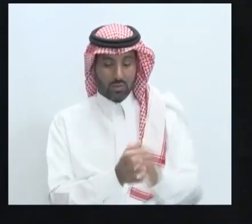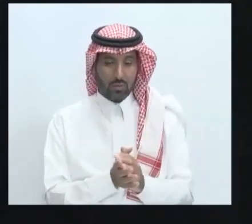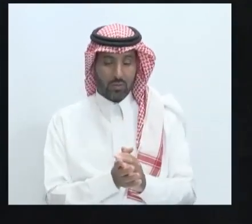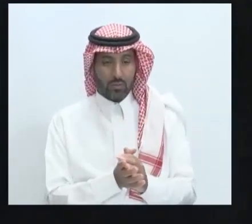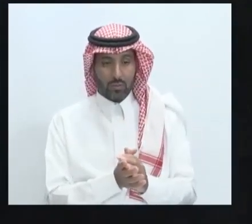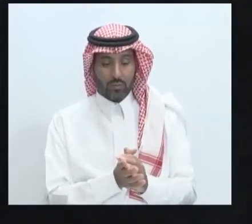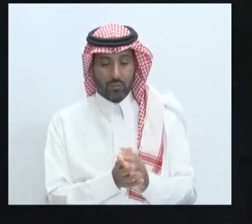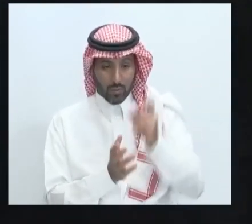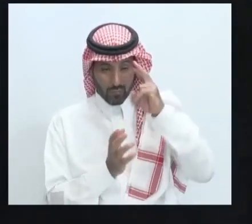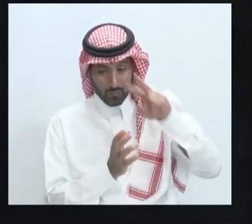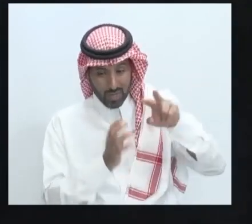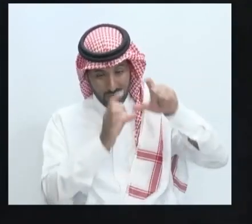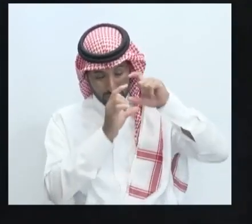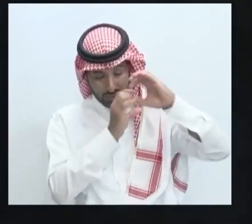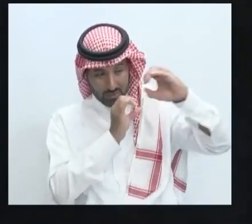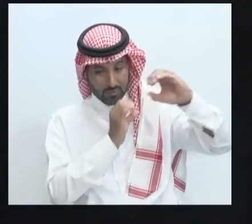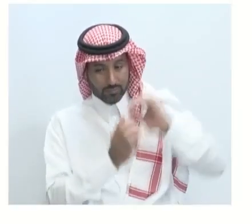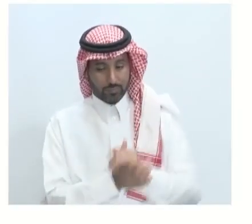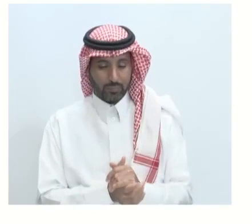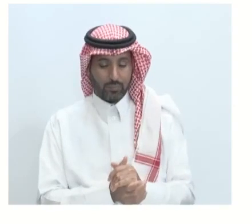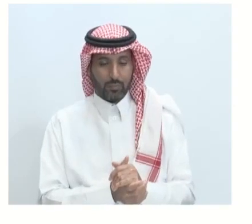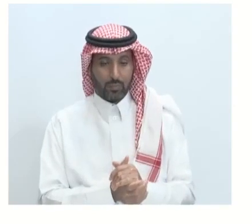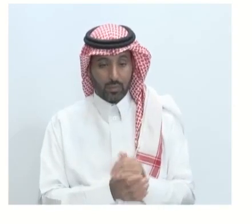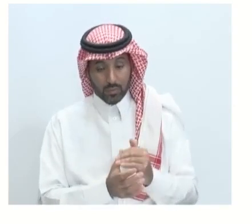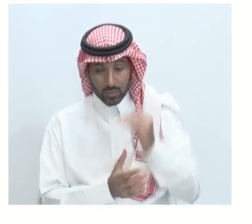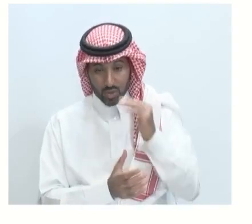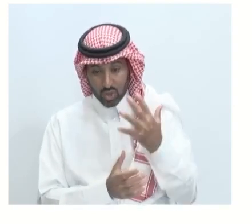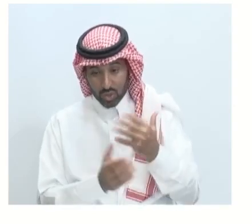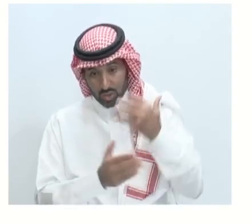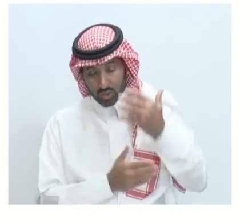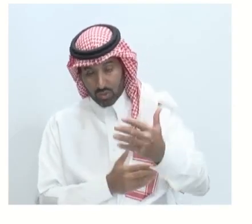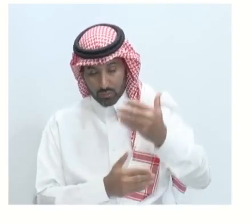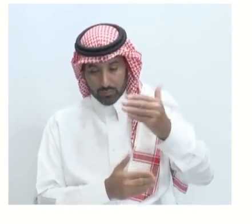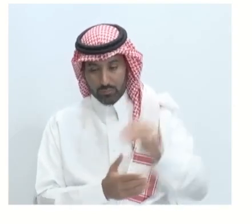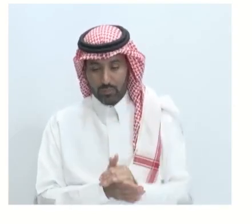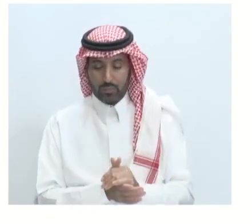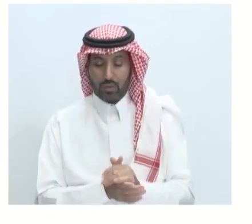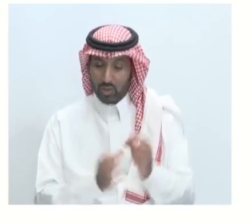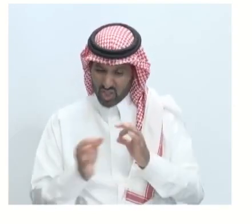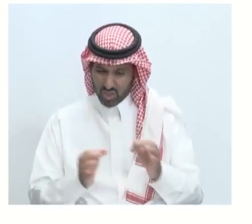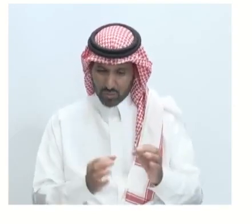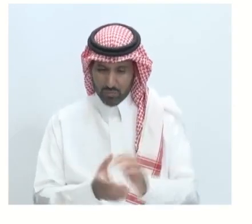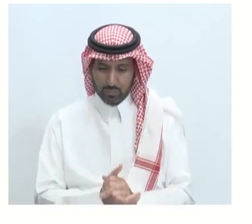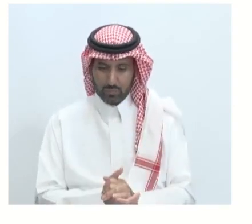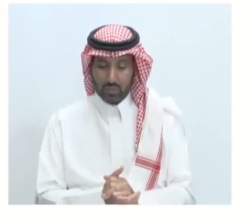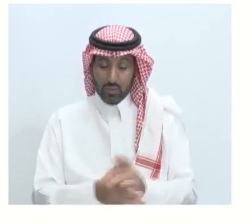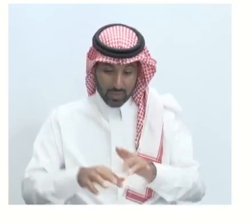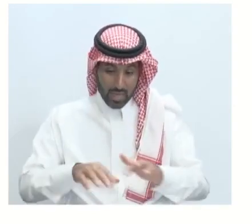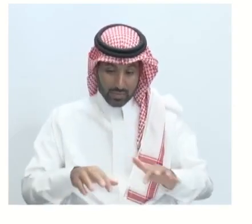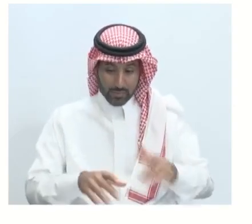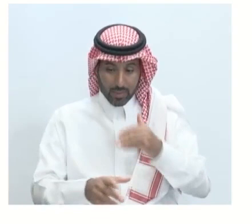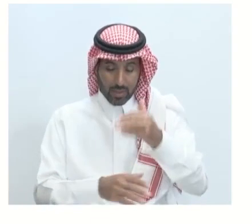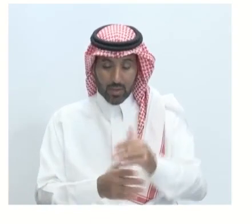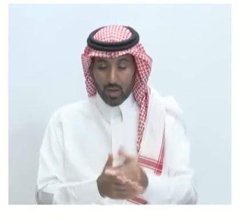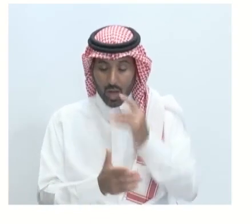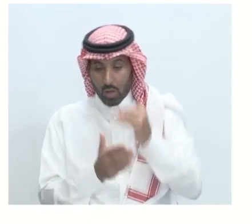التقدم في المراصد تقدم هائل في تقنيه التصميم وكذلك الحاسبات الاليه